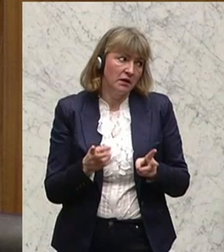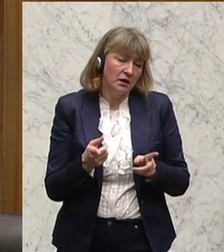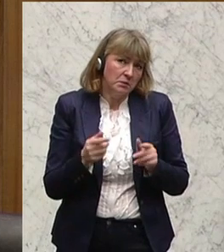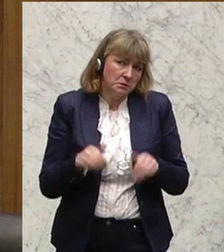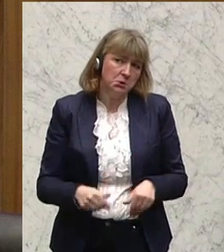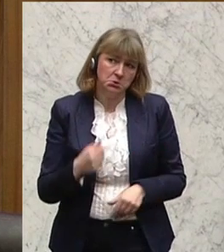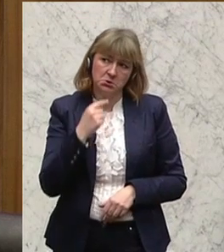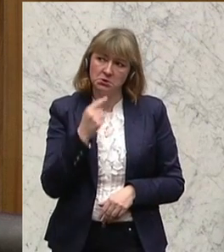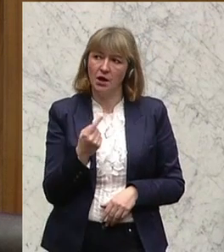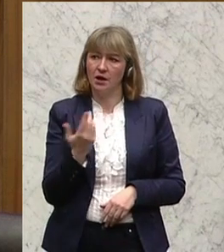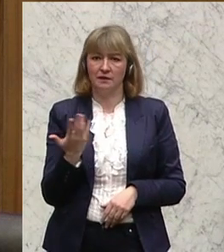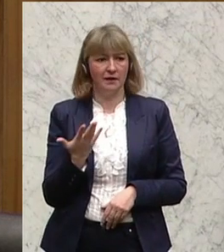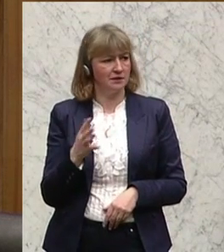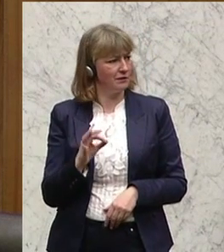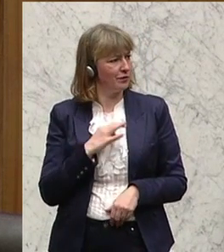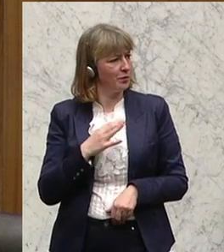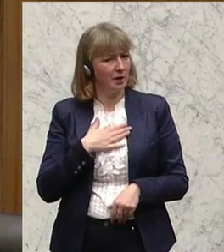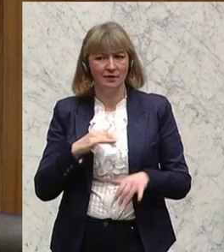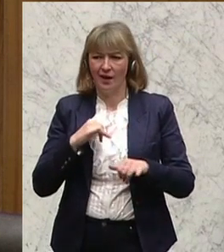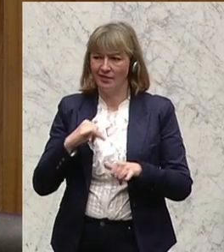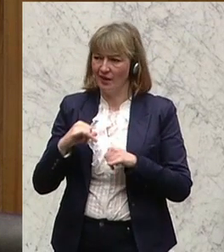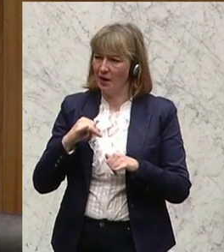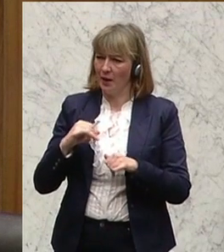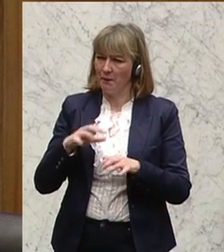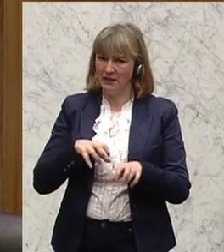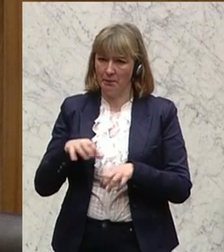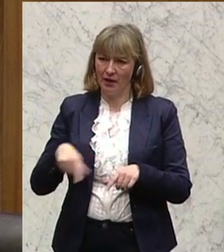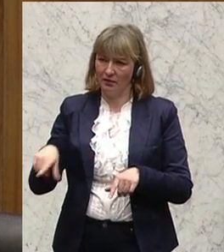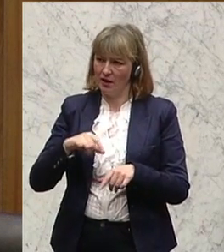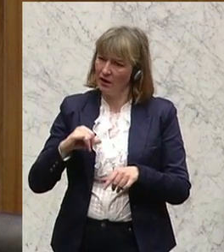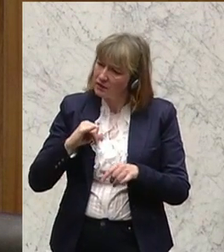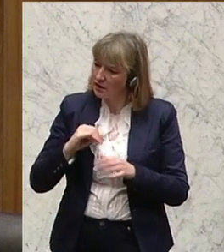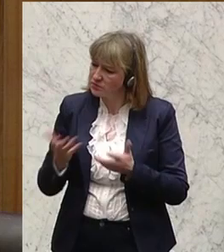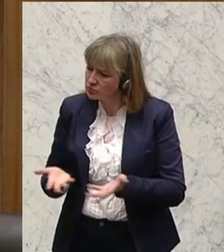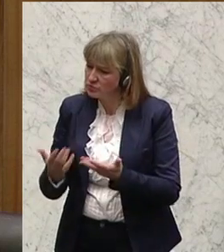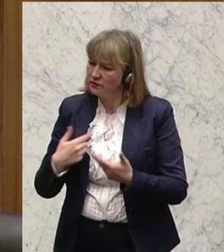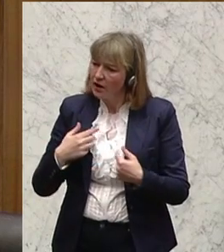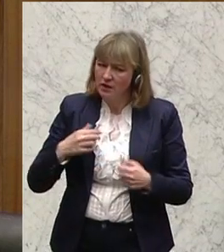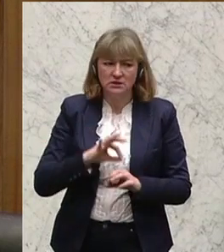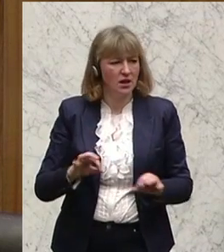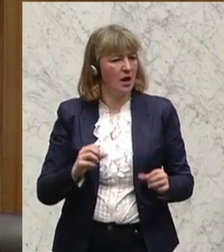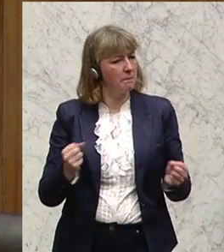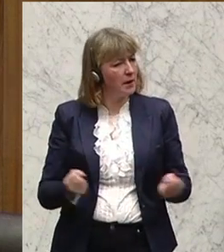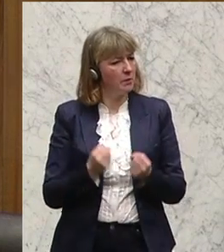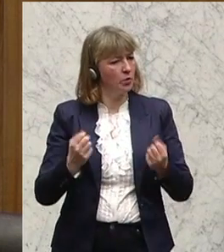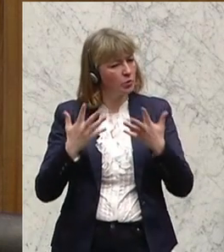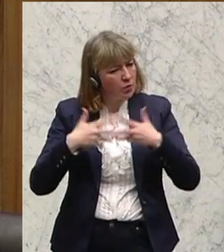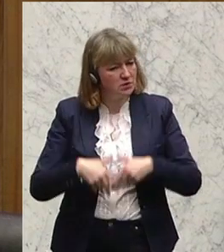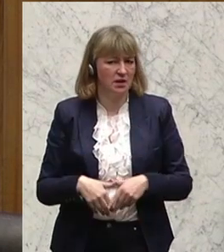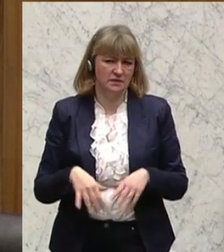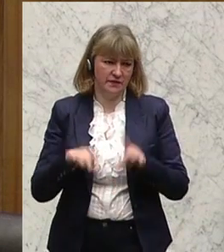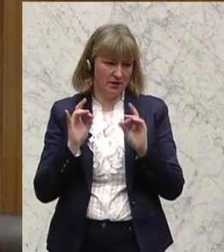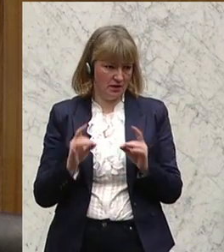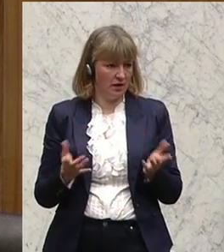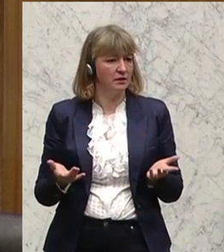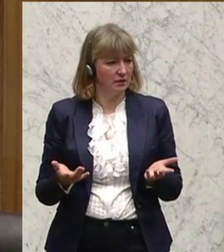und das muss ich auch im Interesse meiner Mitarbeiter sagen, sehr darum bemüht, hier einen Konsens zu bekommen. Wir haben ja wirklich versucht, von Anfang an auch